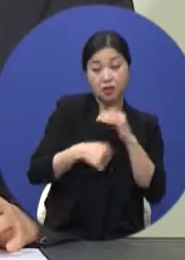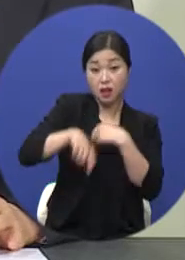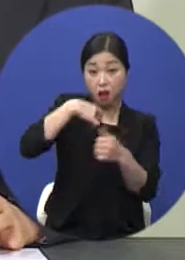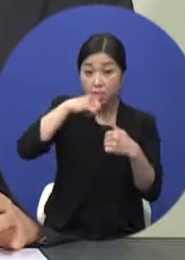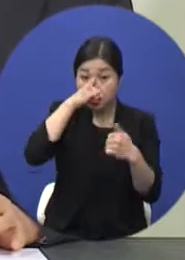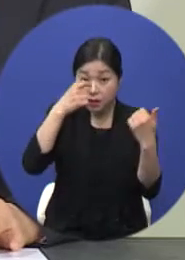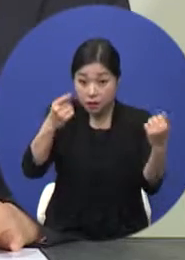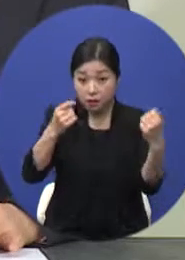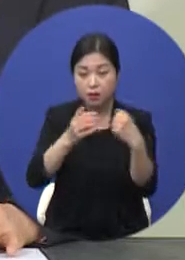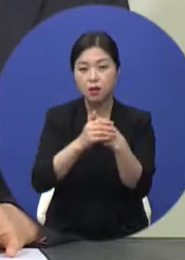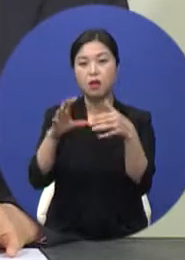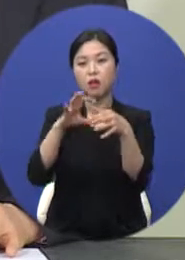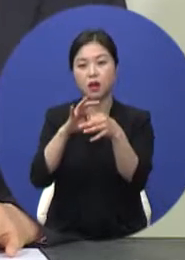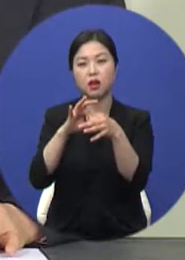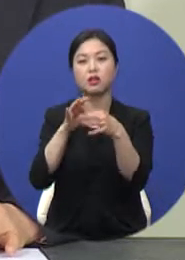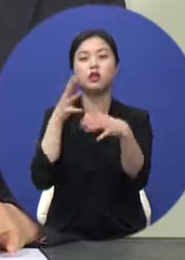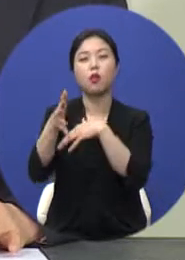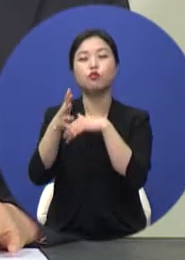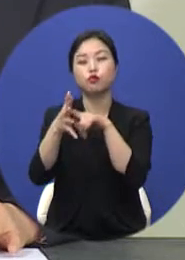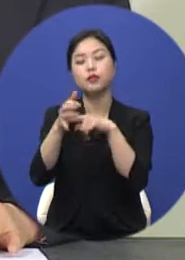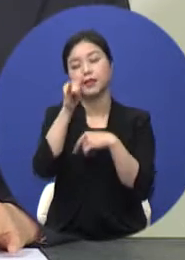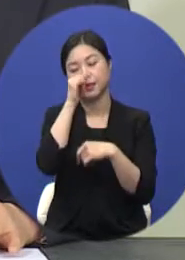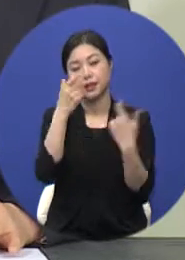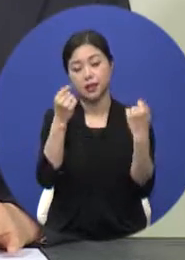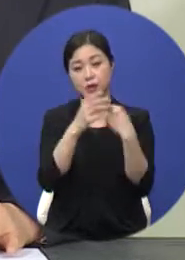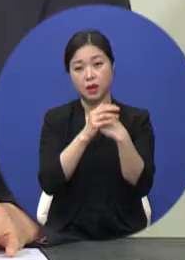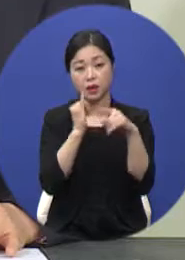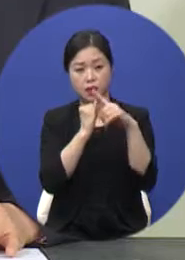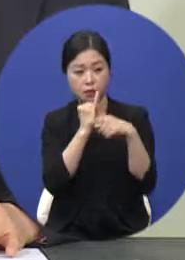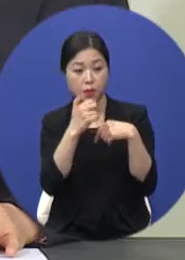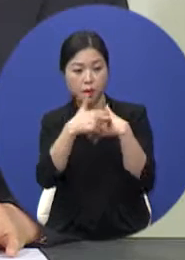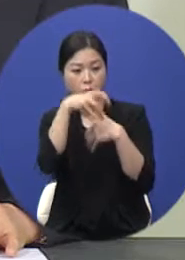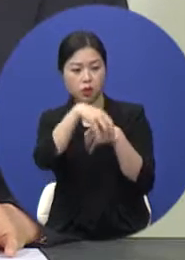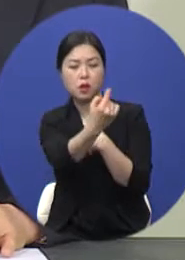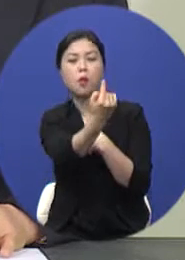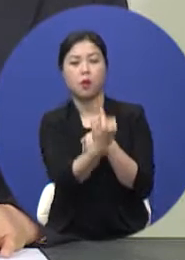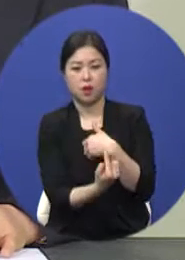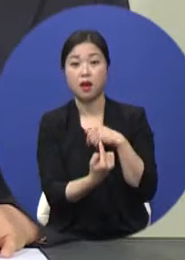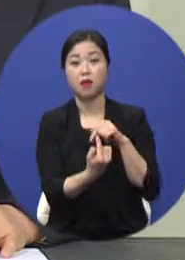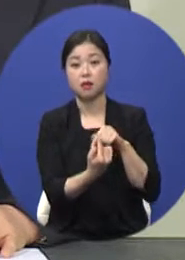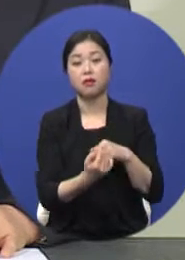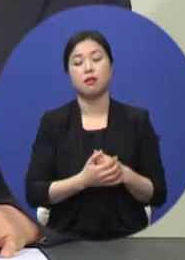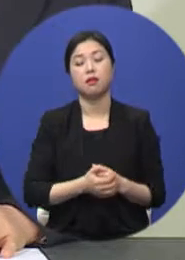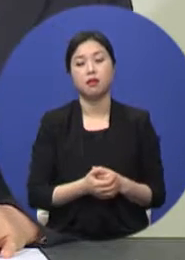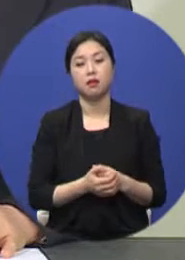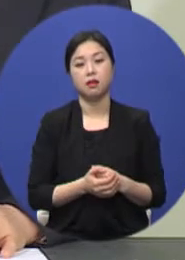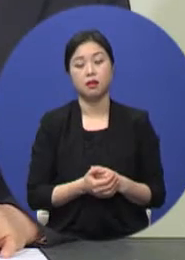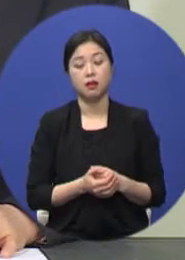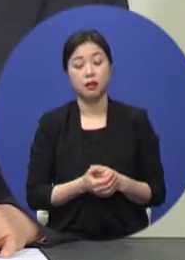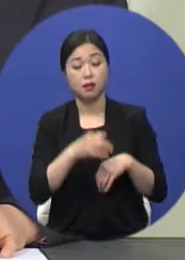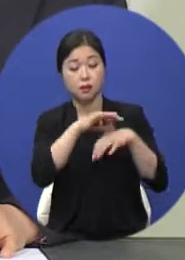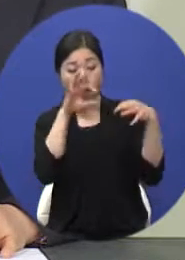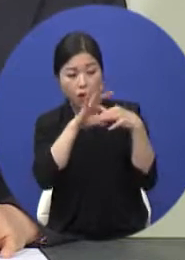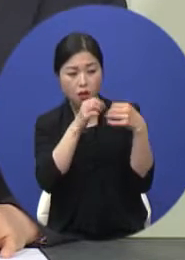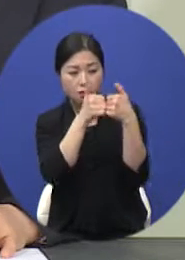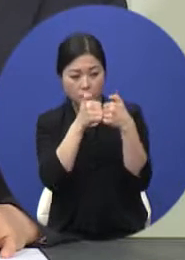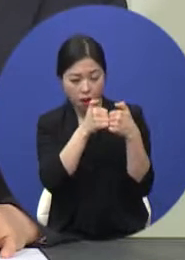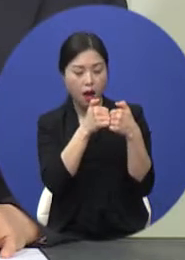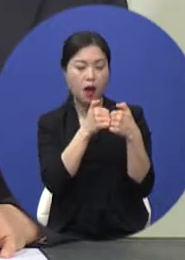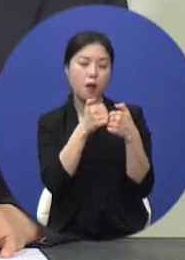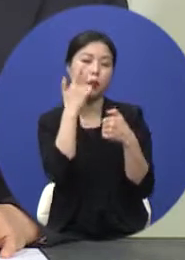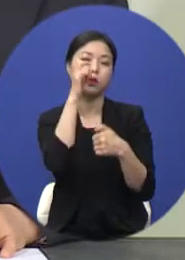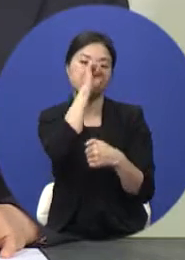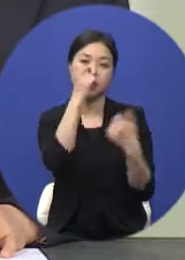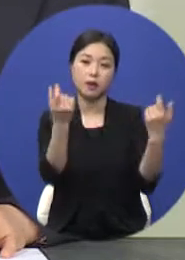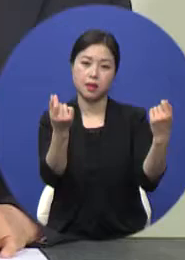그 제가 이제 그쪽을 전문을 갖다 많이 하니까 산부인과 한번 좀 방문하셔서 어떤 그 성적인 상담도 한번 받아보시는 게 어떤가